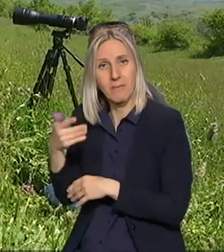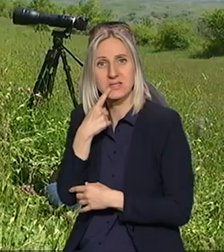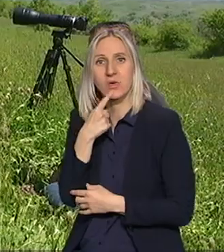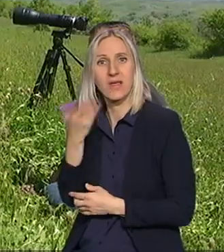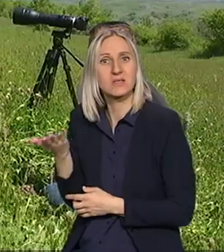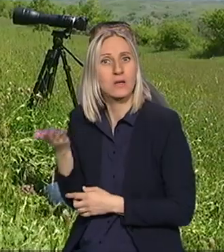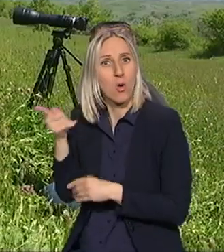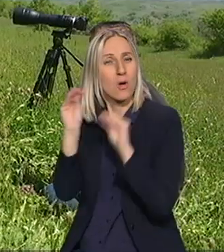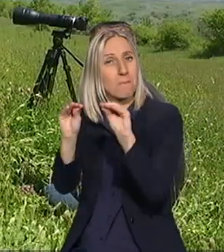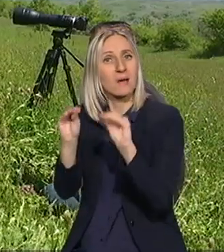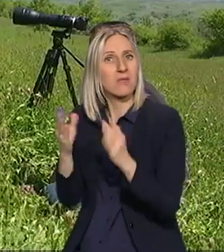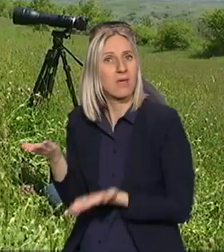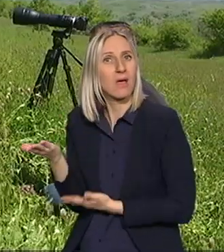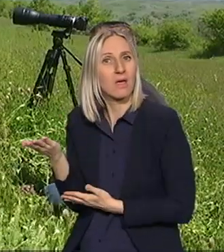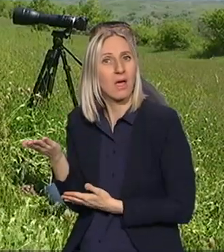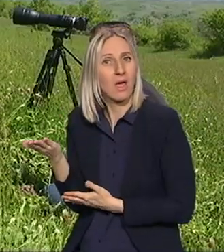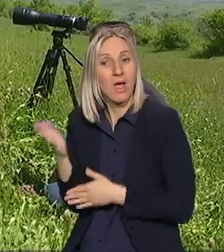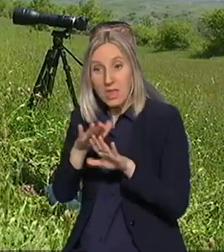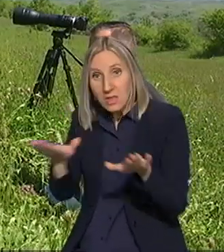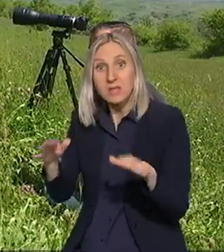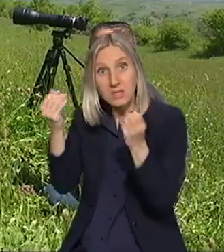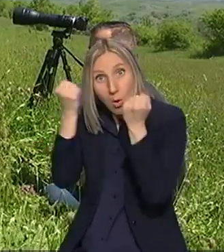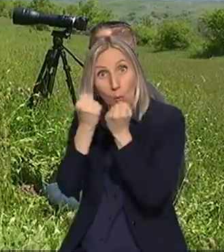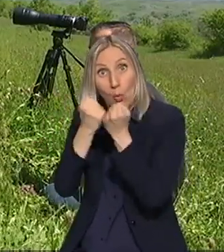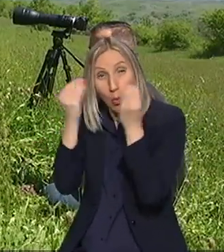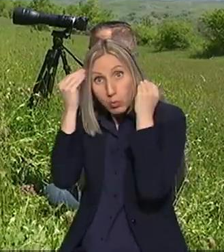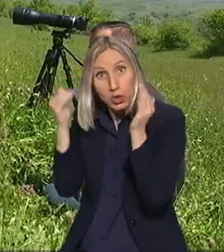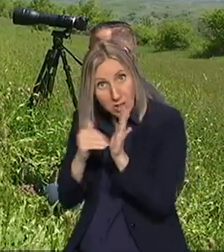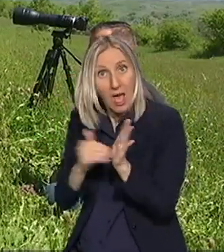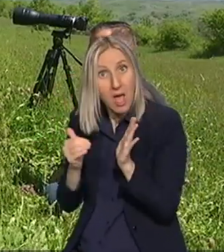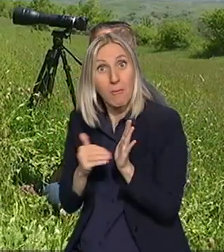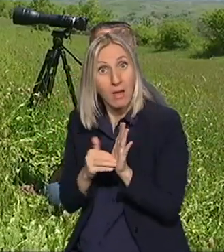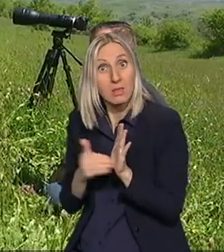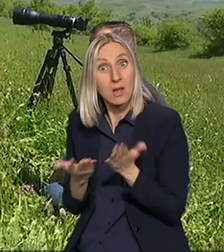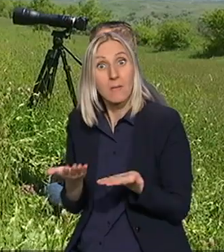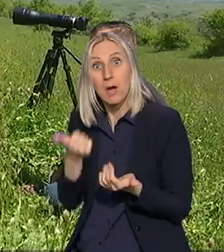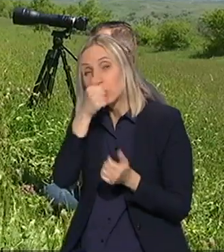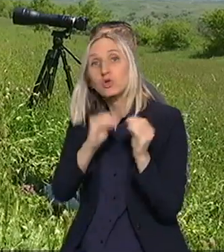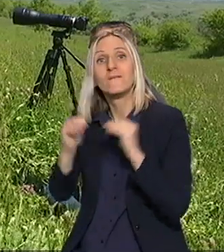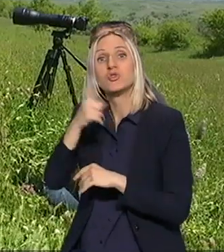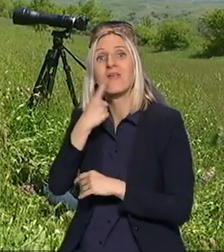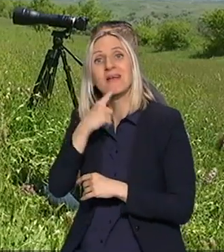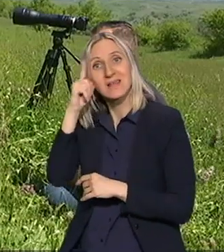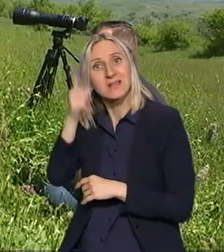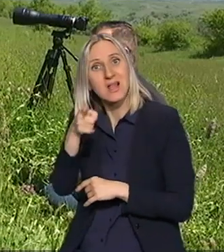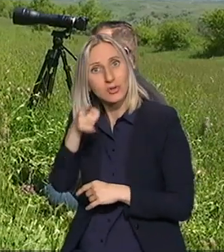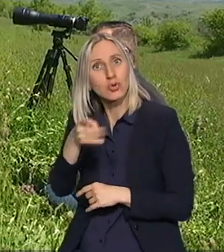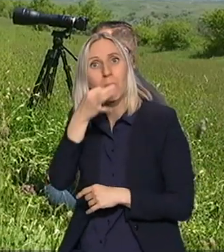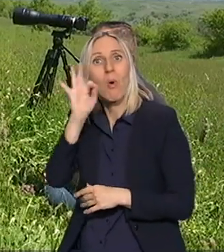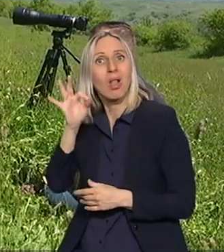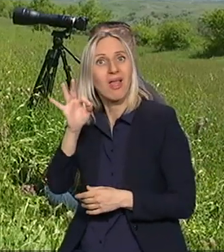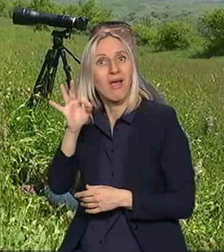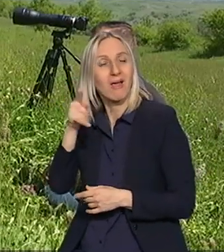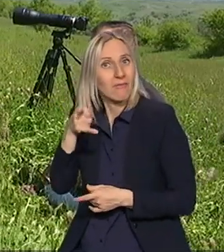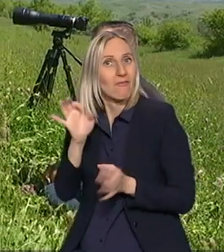jezika, predaje tu i idu, deca uče, jer će nam treba što više jezika da znaš što bolje za tebe. Ideš